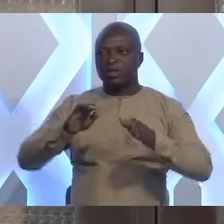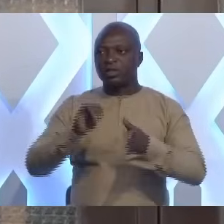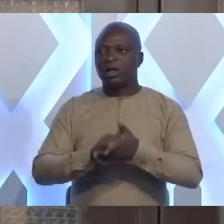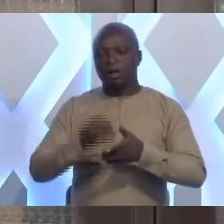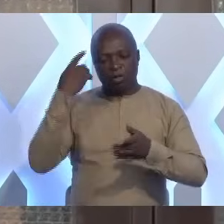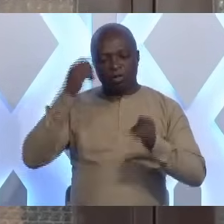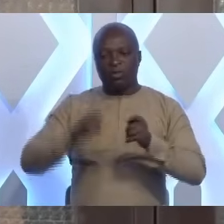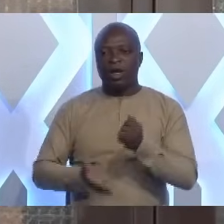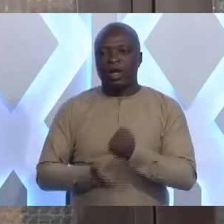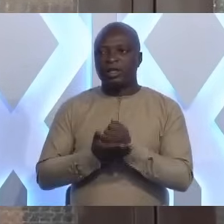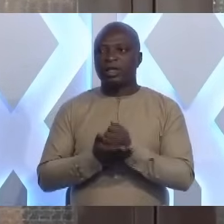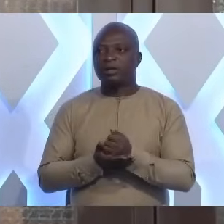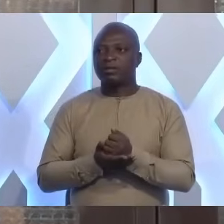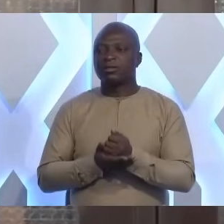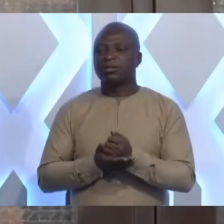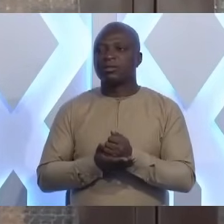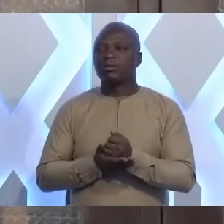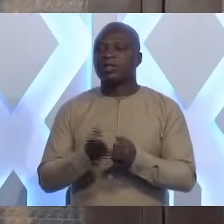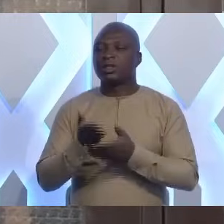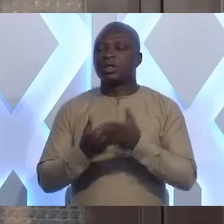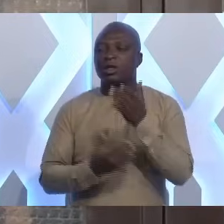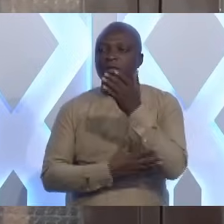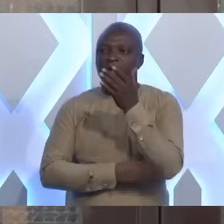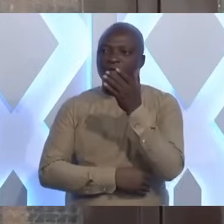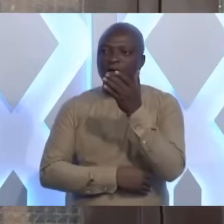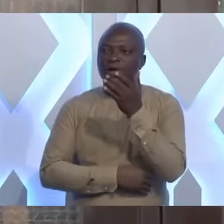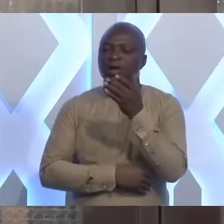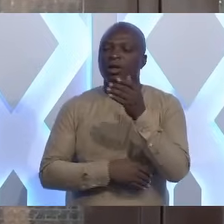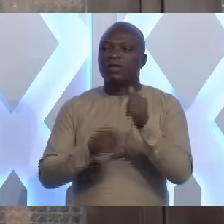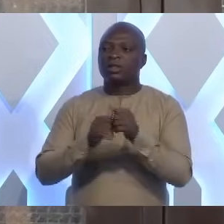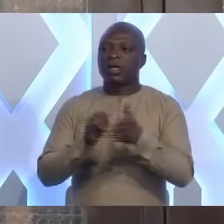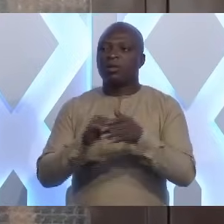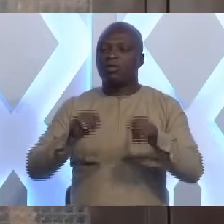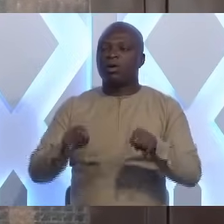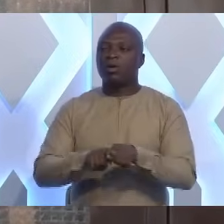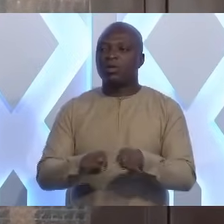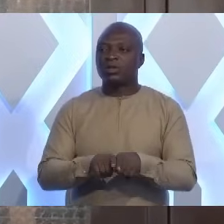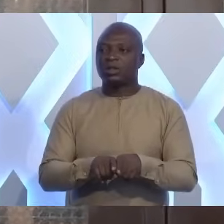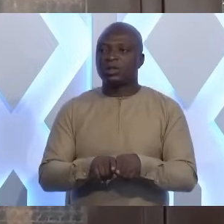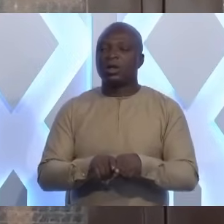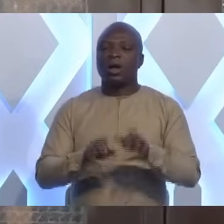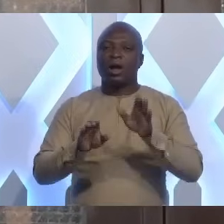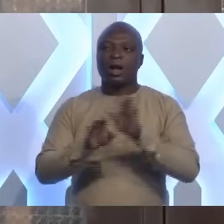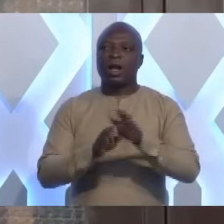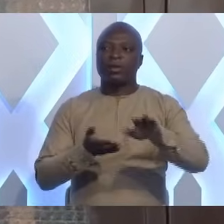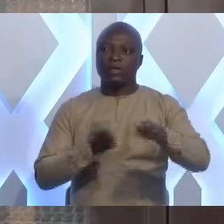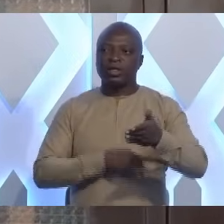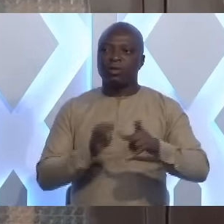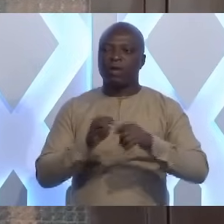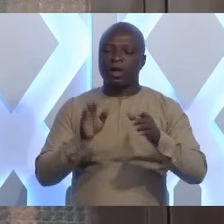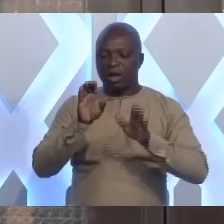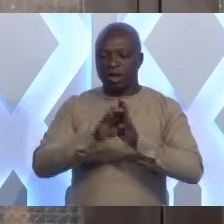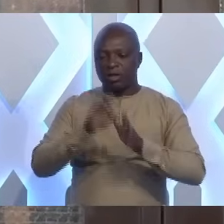pouvoir aider les démunis et puis pouvoir en tout cas, en cas de décès ou en cas de